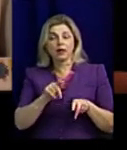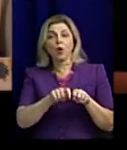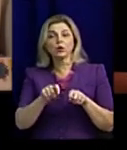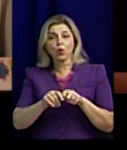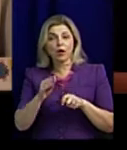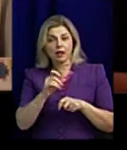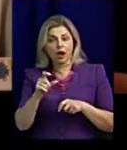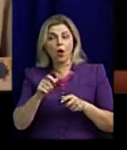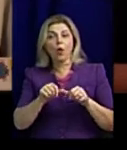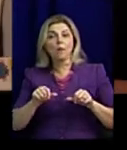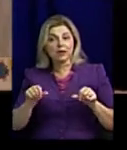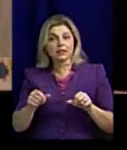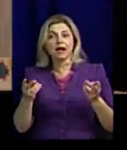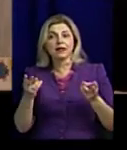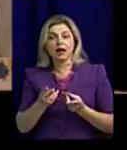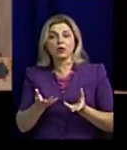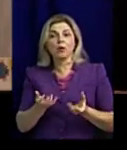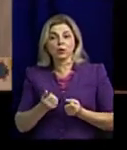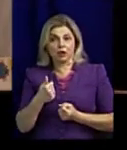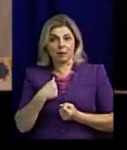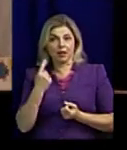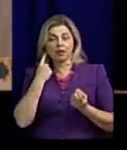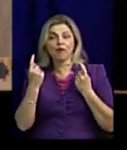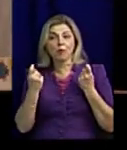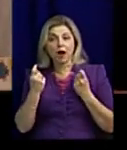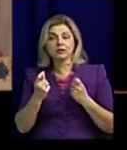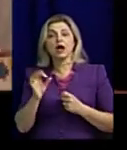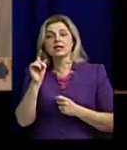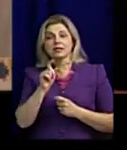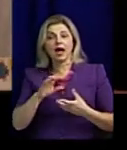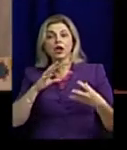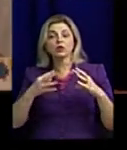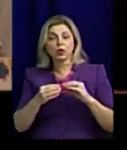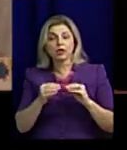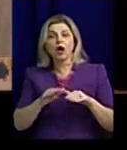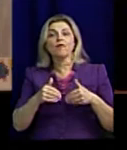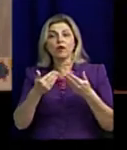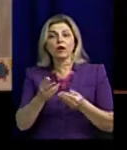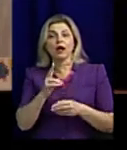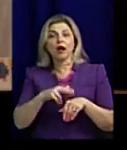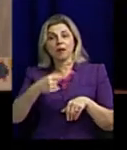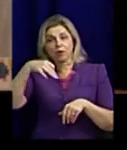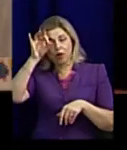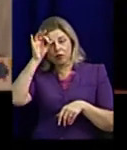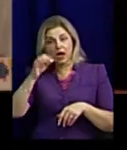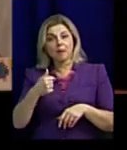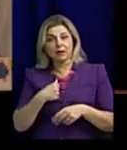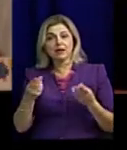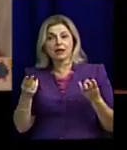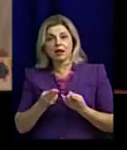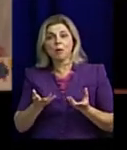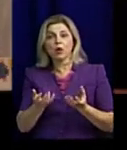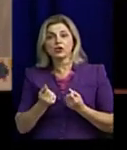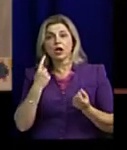комісій потрібно мені отримати інформацію. За результатами звернення до правоохоронних органів мені потрібно